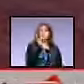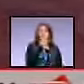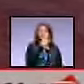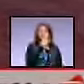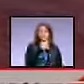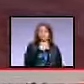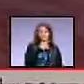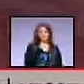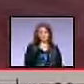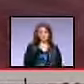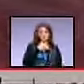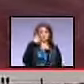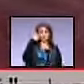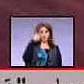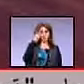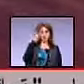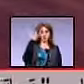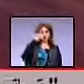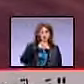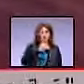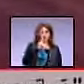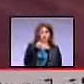في حياتي، كان اول تعامل ليا مع